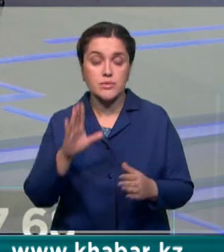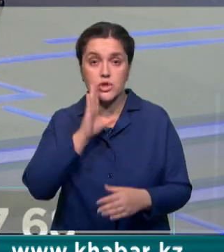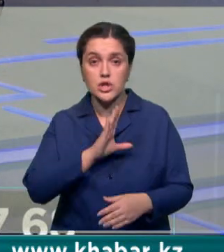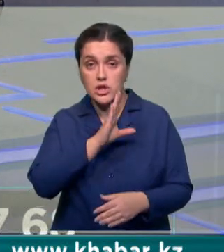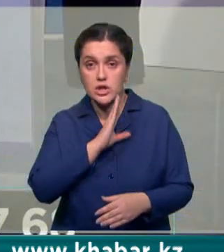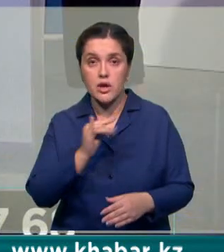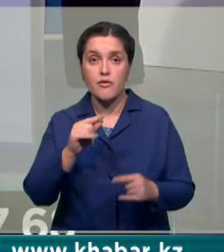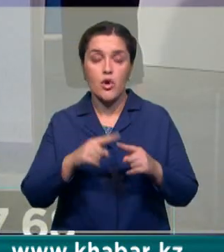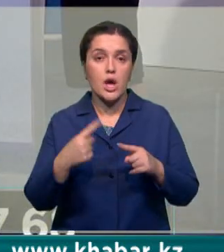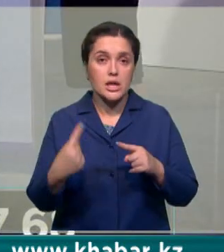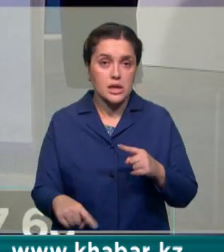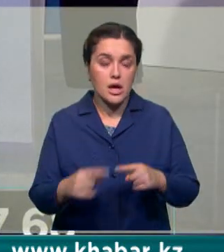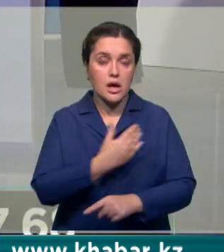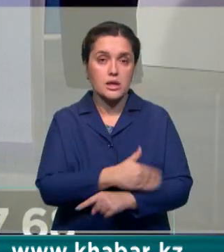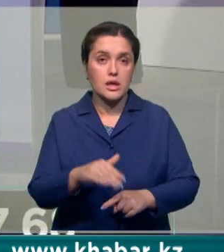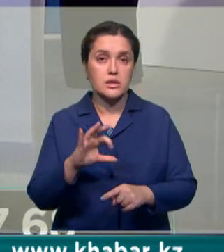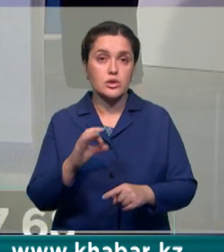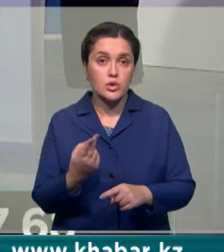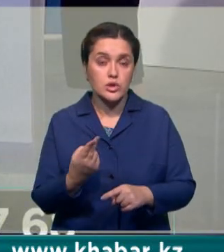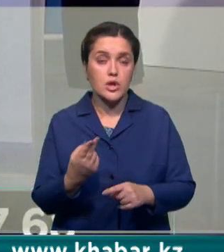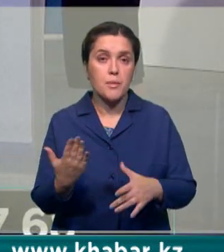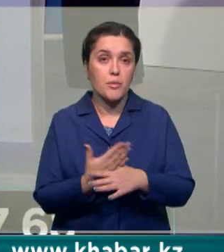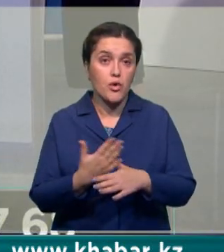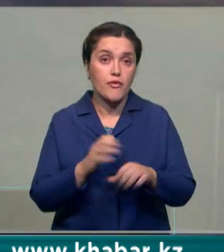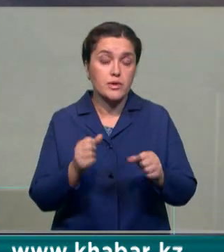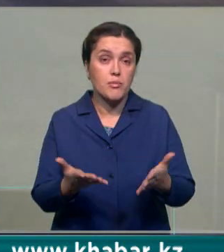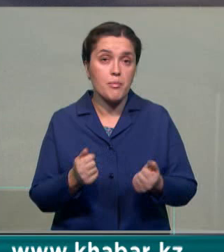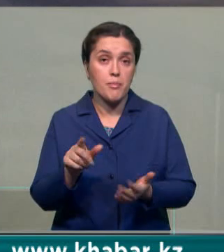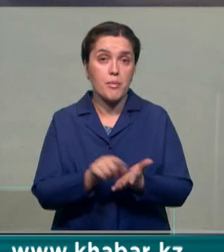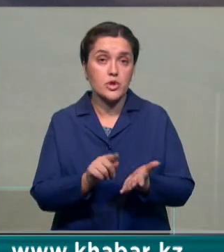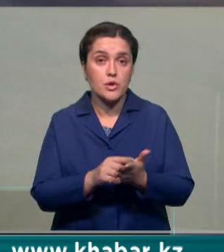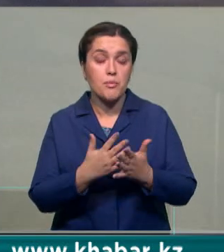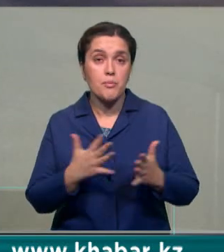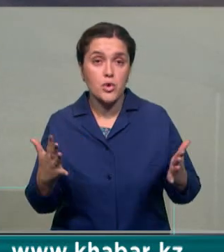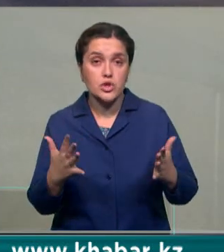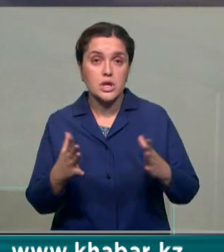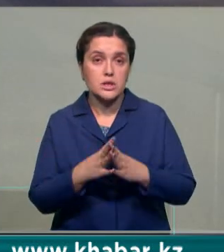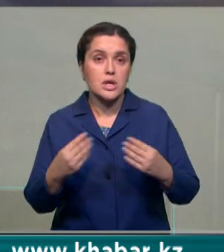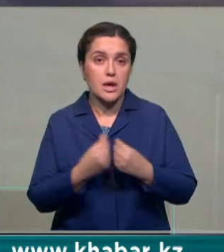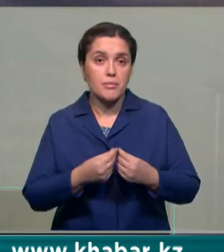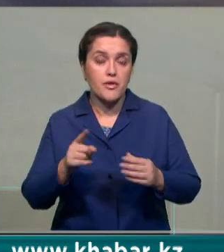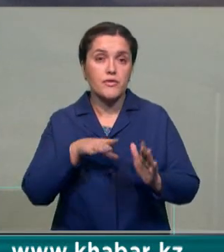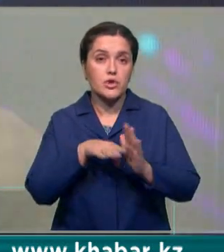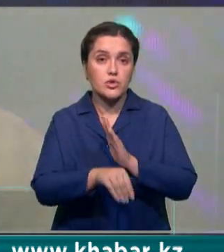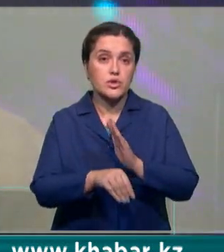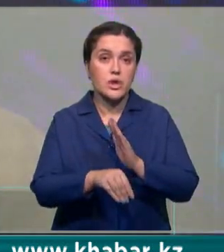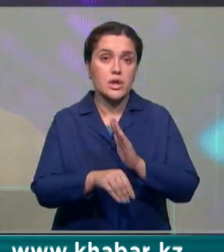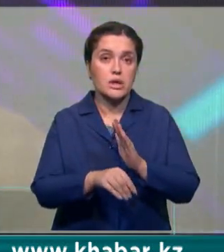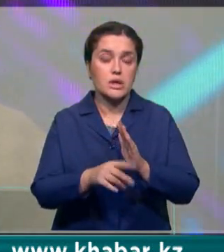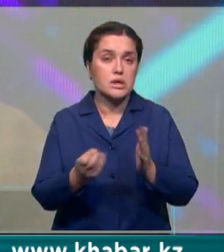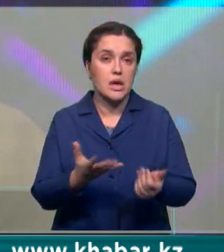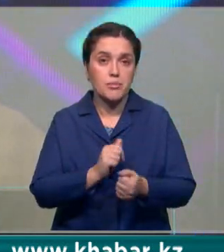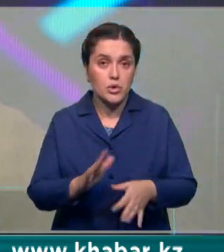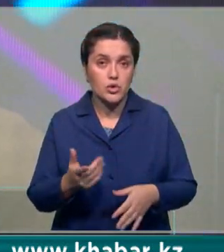многодетным матерям. Основное его отличие от АСП – возможность получения пособий большим количеством семей. В расчет не берут некоторые